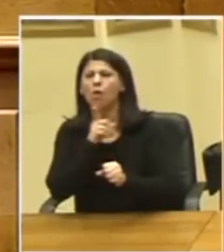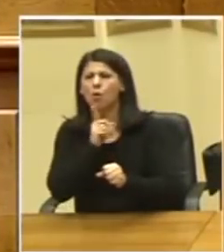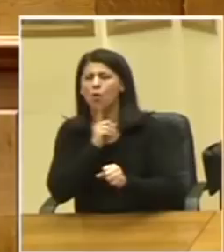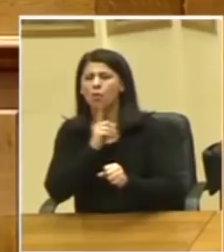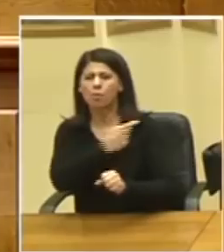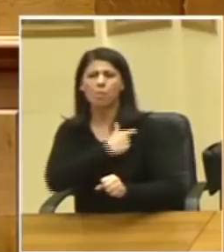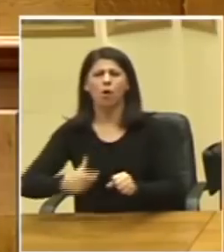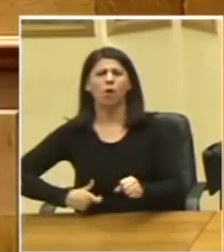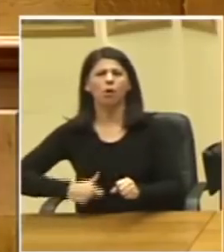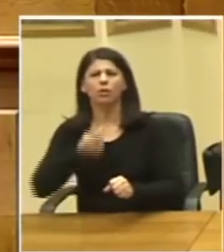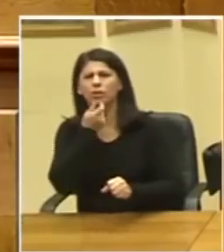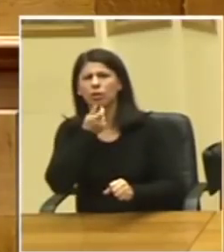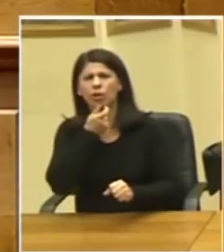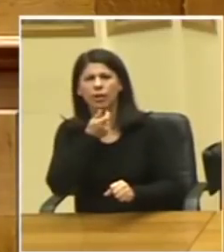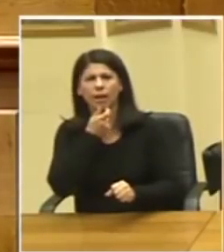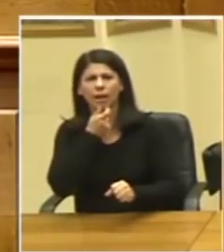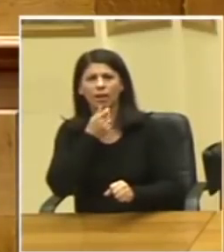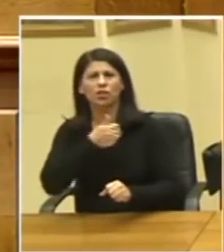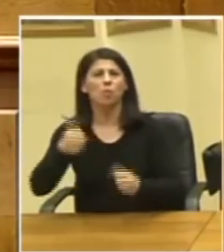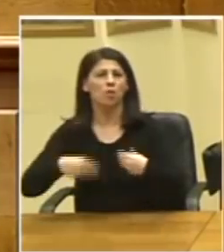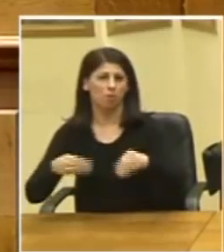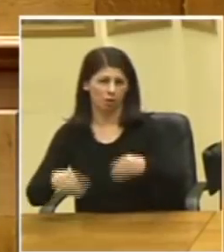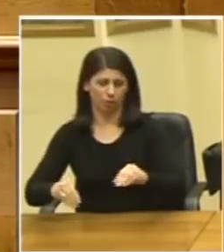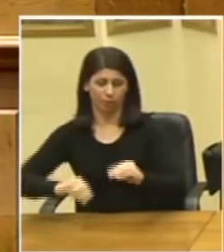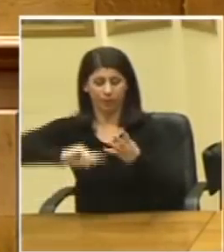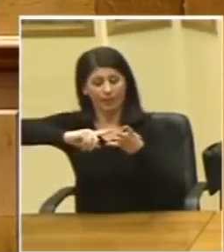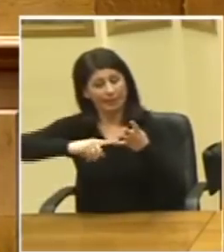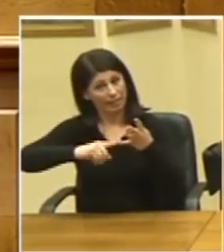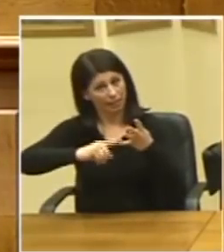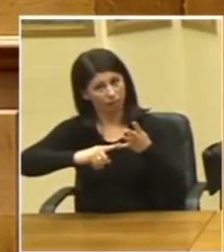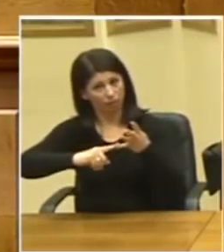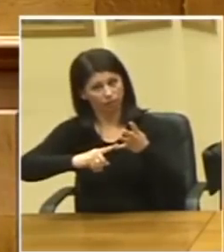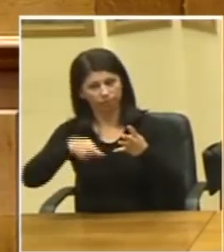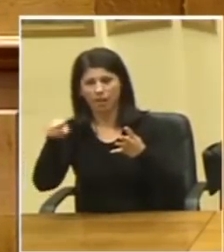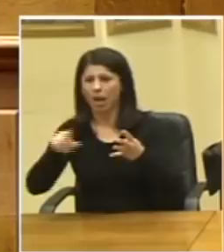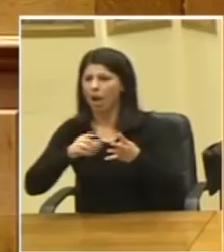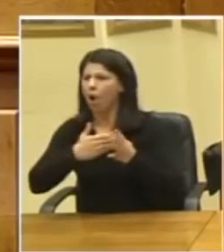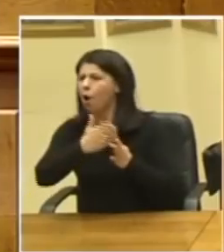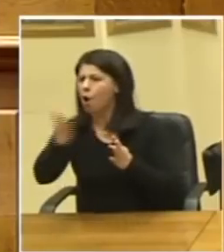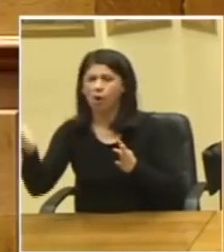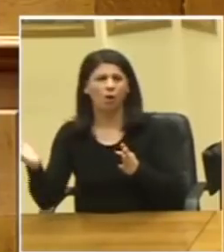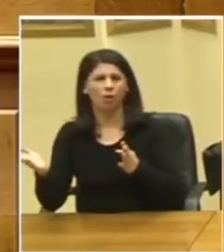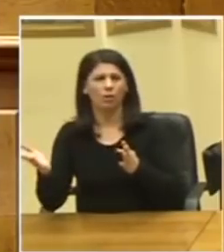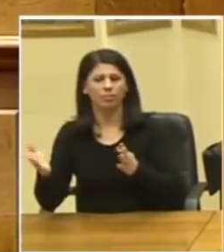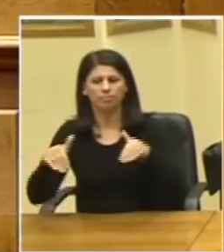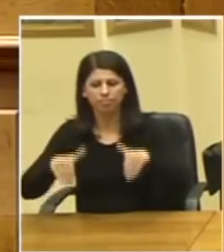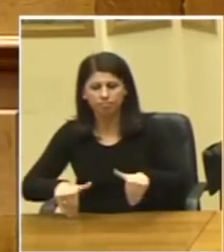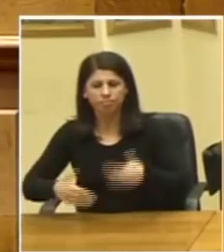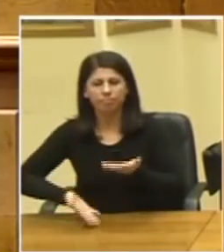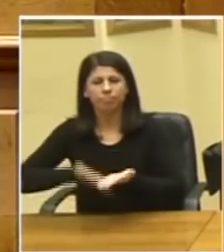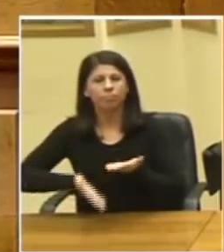ανταγωνισμό. Τέταρτο, υπηρετούν την αναστήλωση του σάπιου αστικού πολιτικού